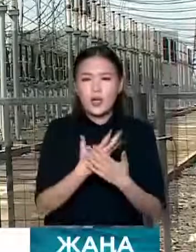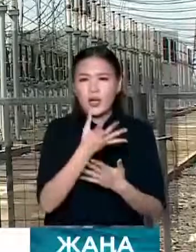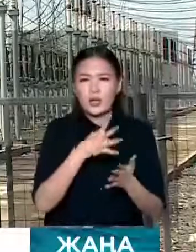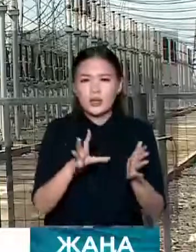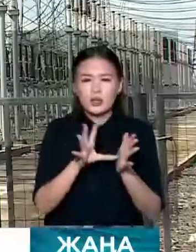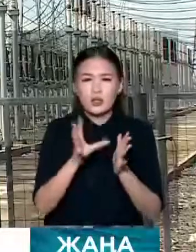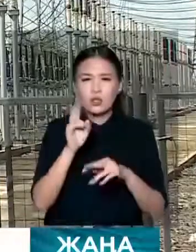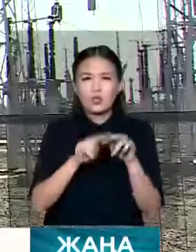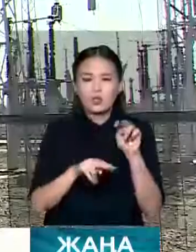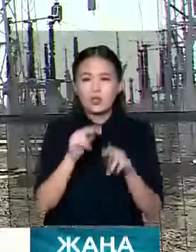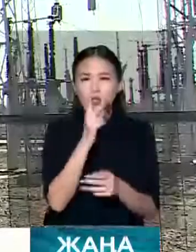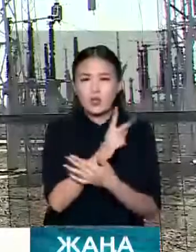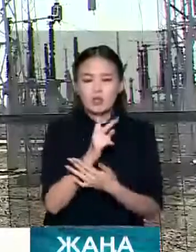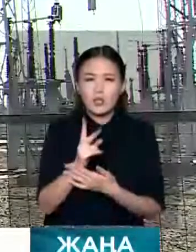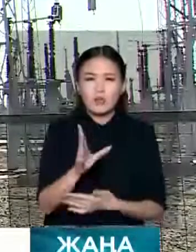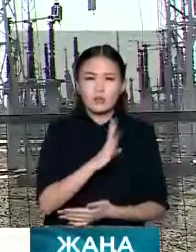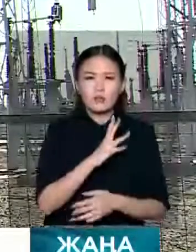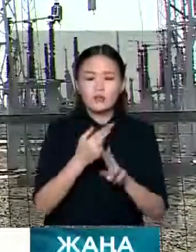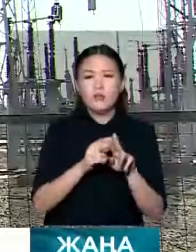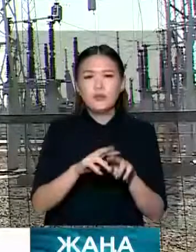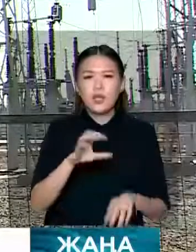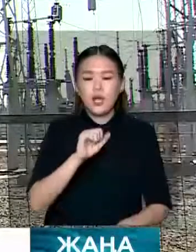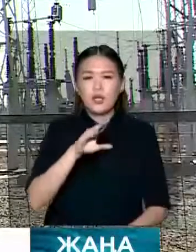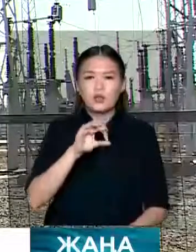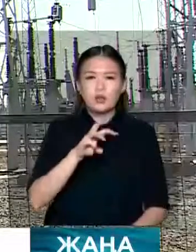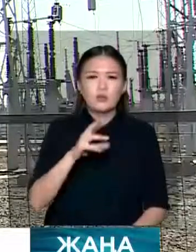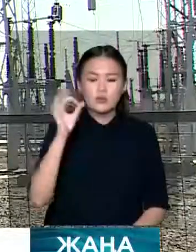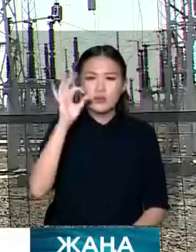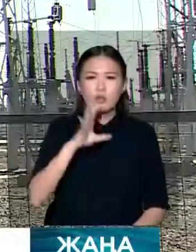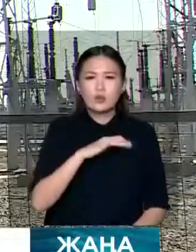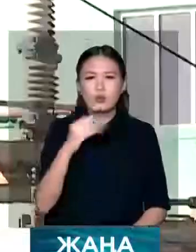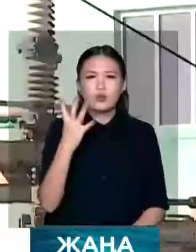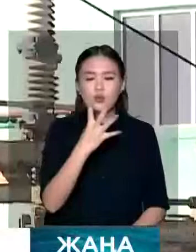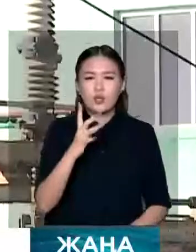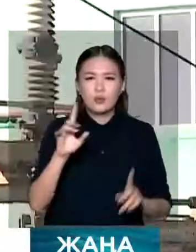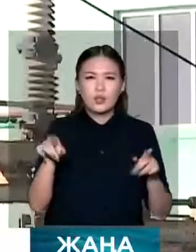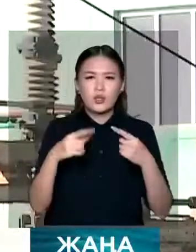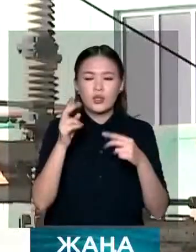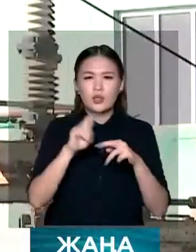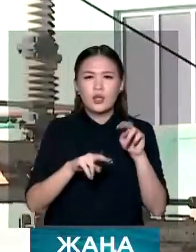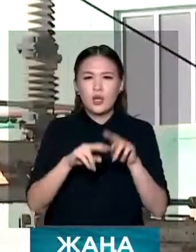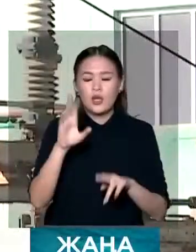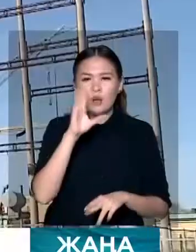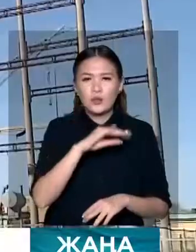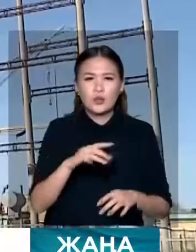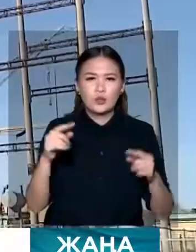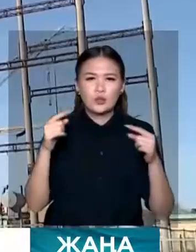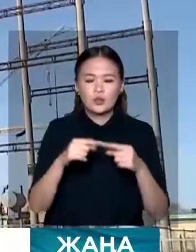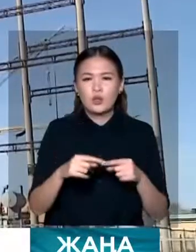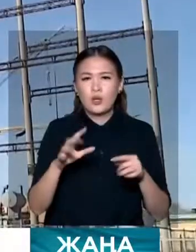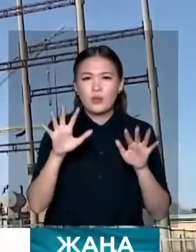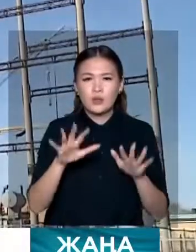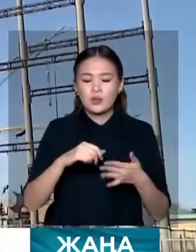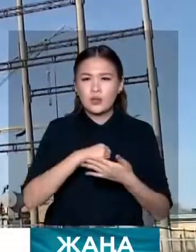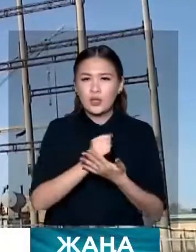станциялардың құрылысы қарастырылып жатқанын жеткізді. Ал атом электр станциясын 4 мемлекет бірігіп салуы мүмкін. Алайда нақты компания